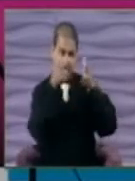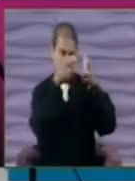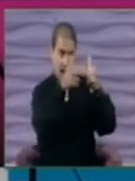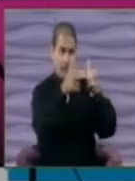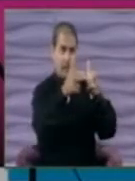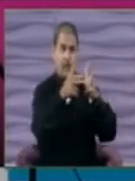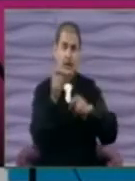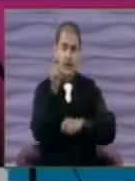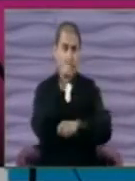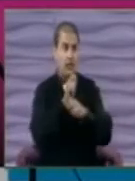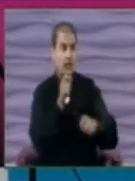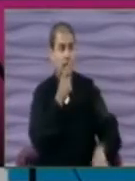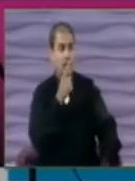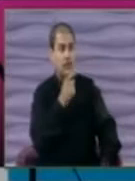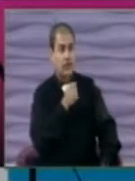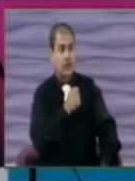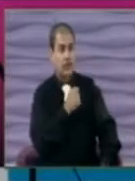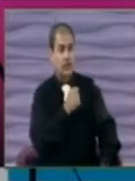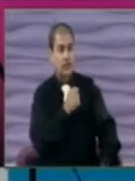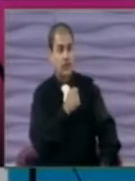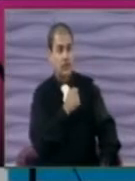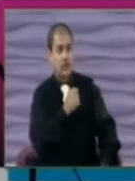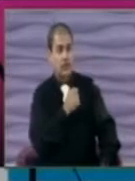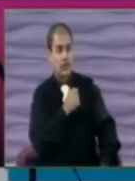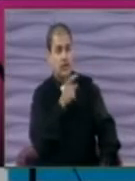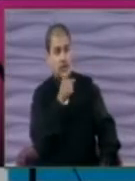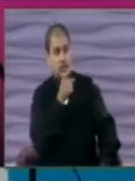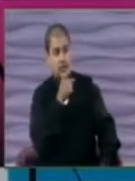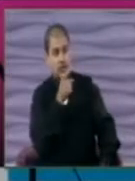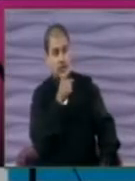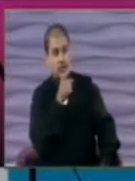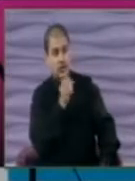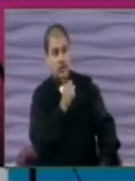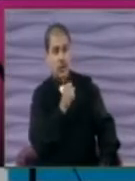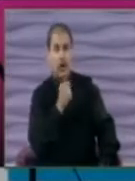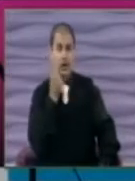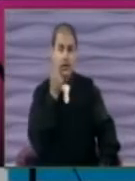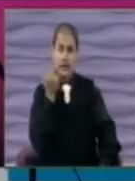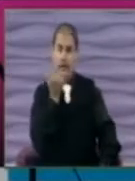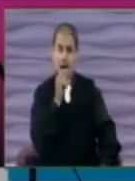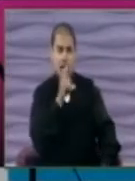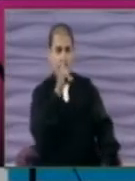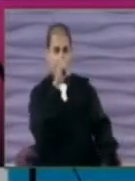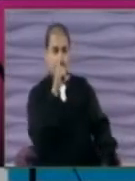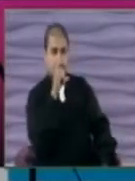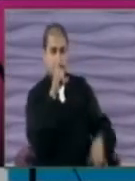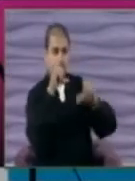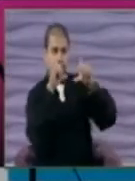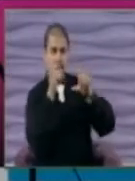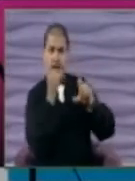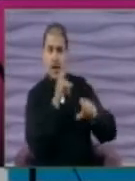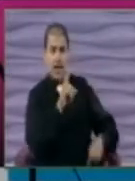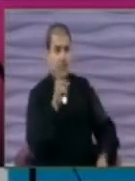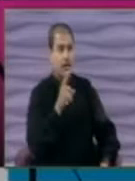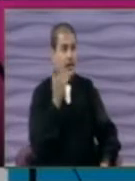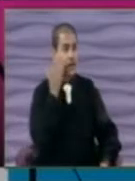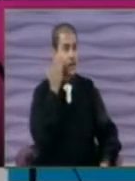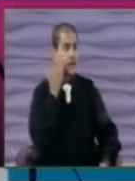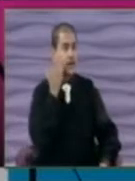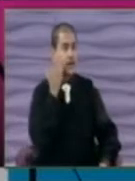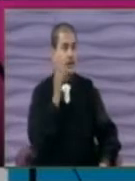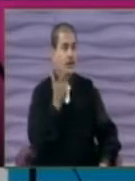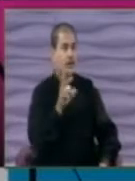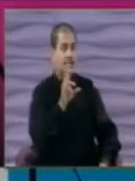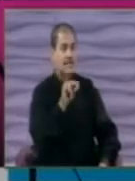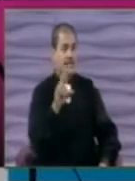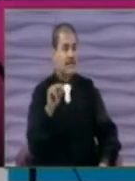بنحكي عنهم بالتفصيل. اوكي، الصوره الاولى هاي الصوره اشتغل عليها فريق كامل. الصوره بتعبر عن فتاه بتسحب حالها من المرايه